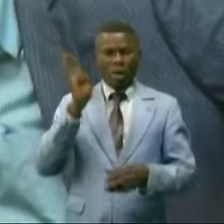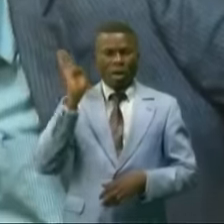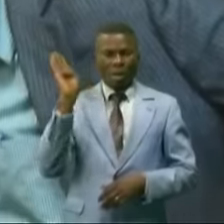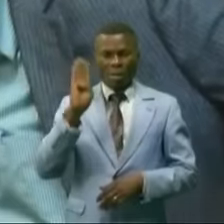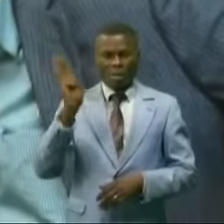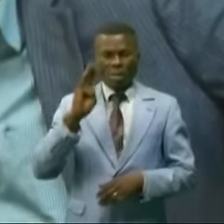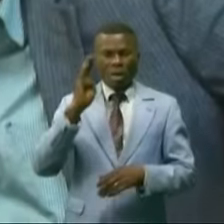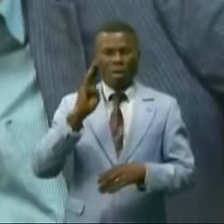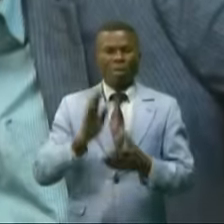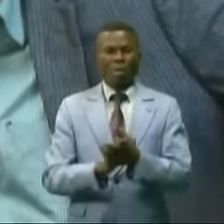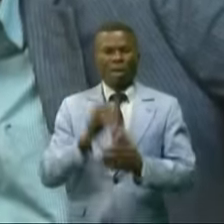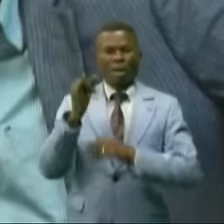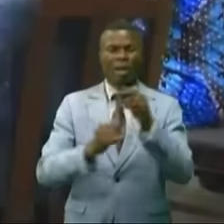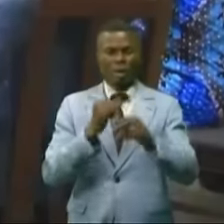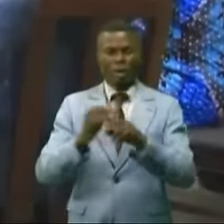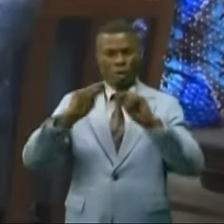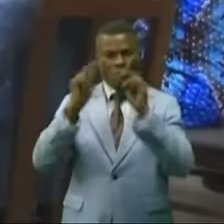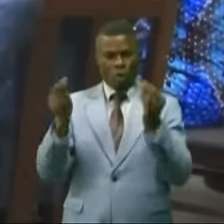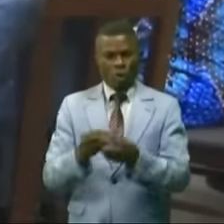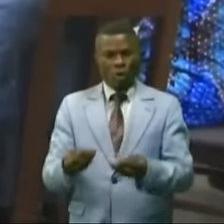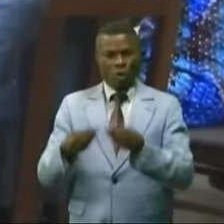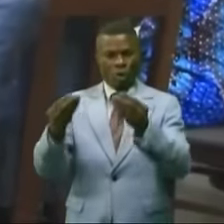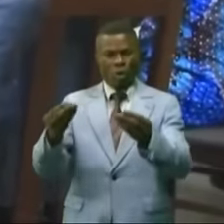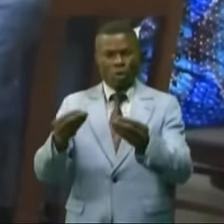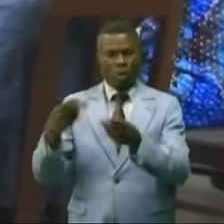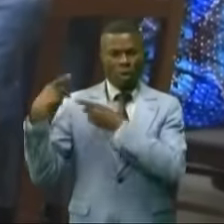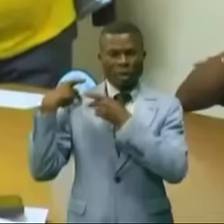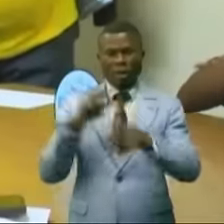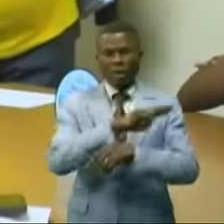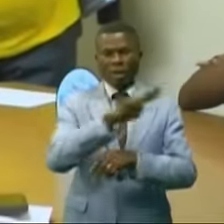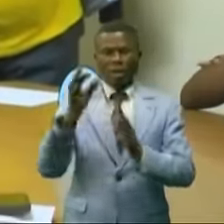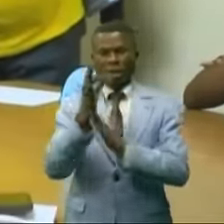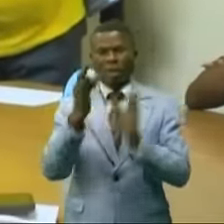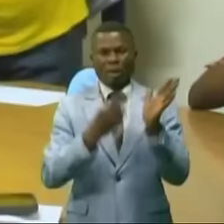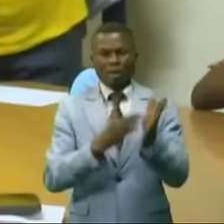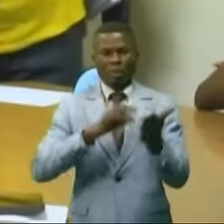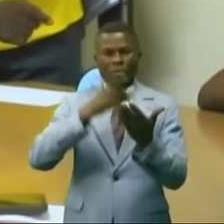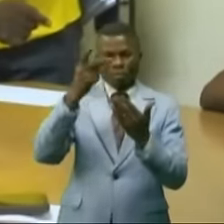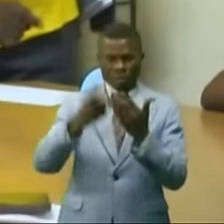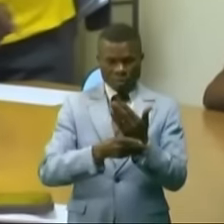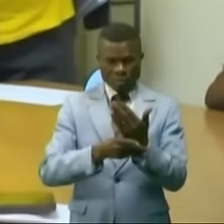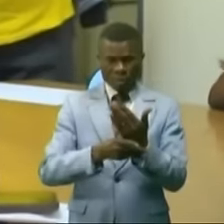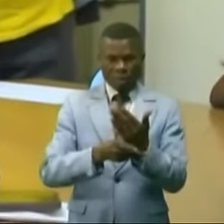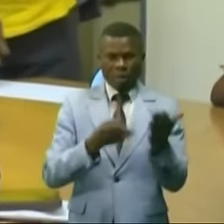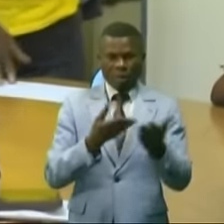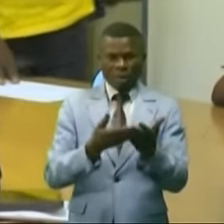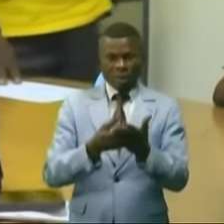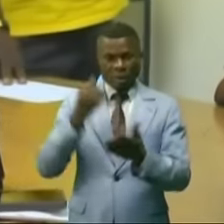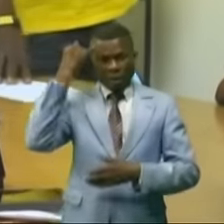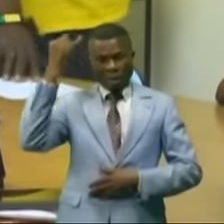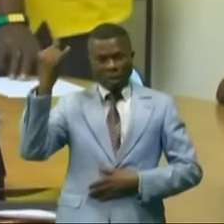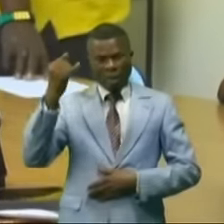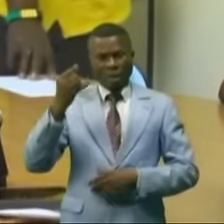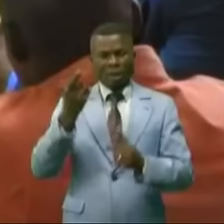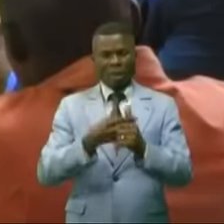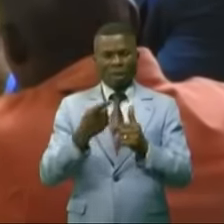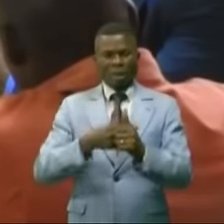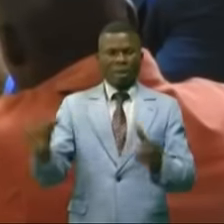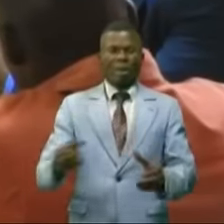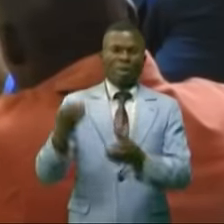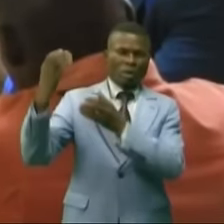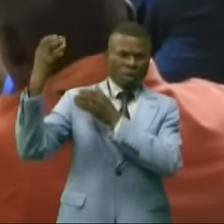International. Pour ce faire, ce réseau a mis en place depuis 2018 le programme Ecosimba Time. L'initiative vise la prise en